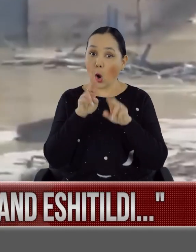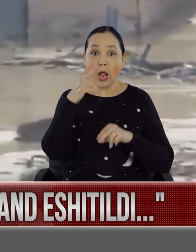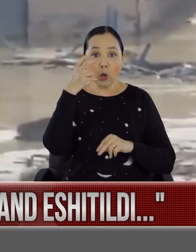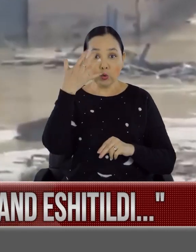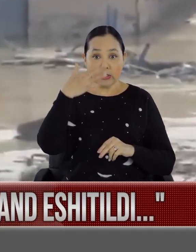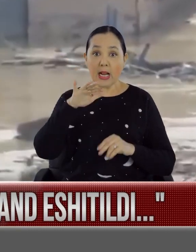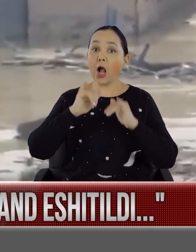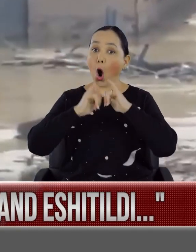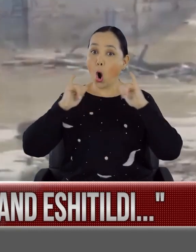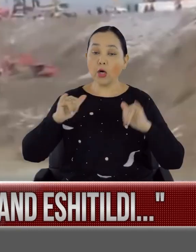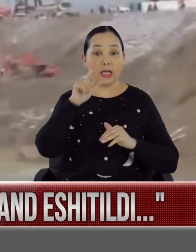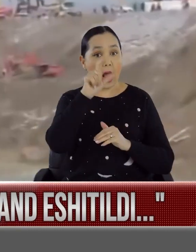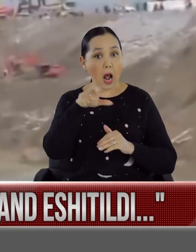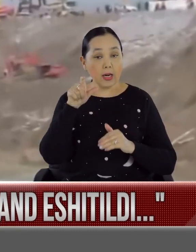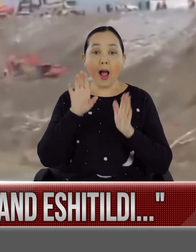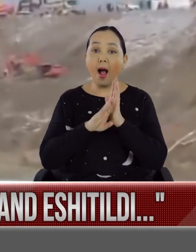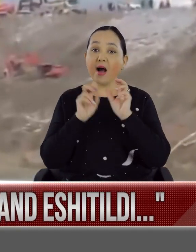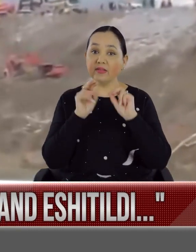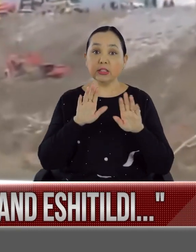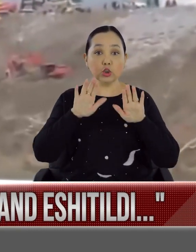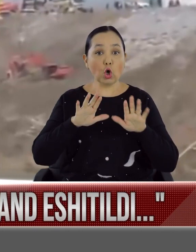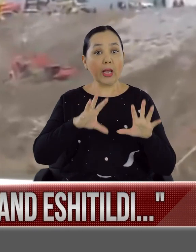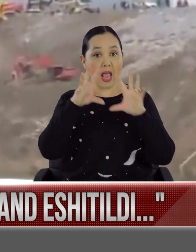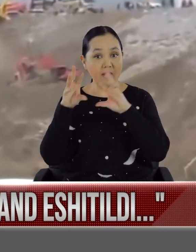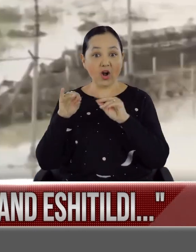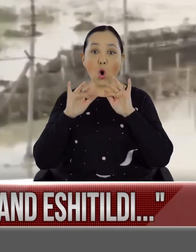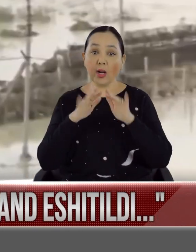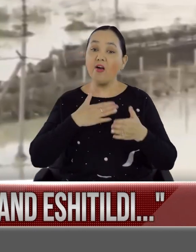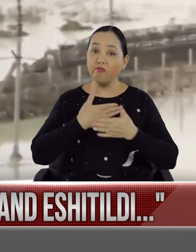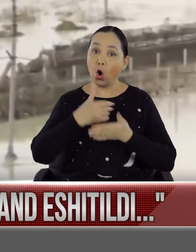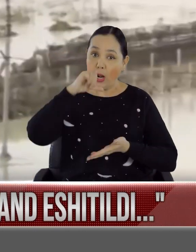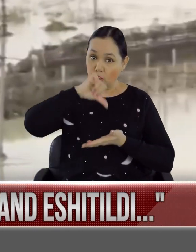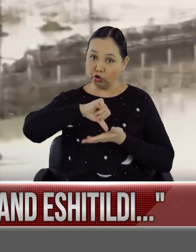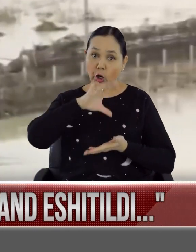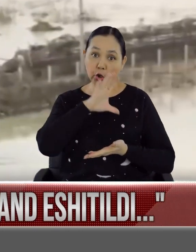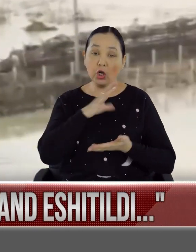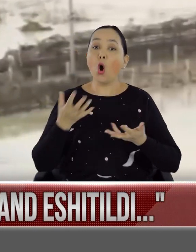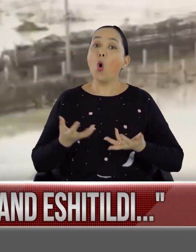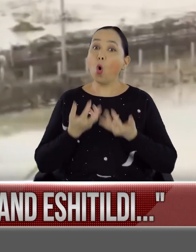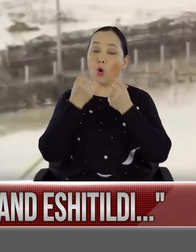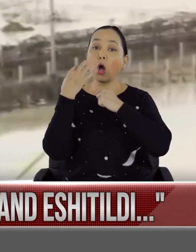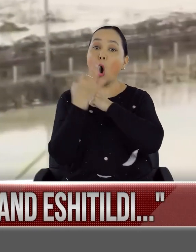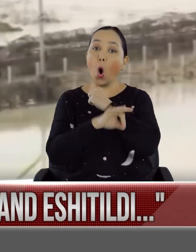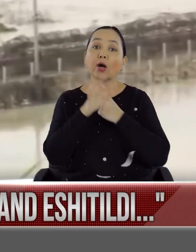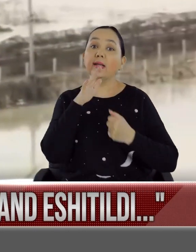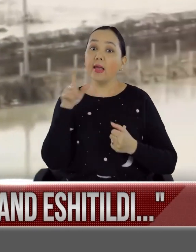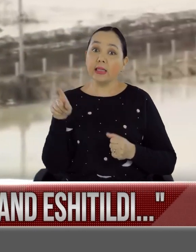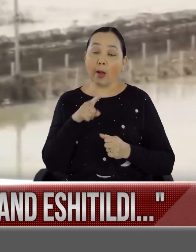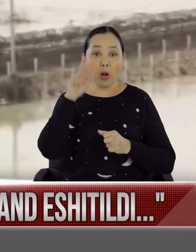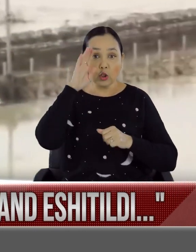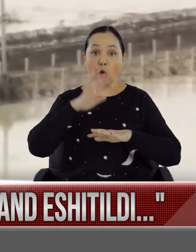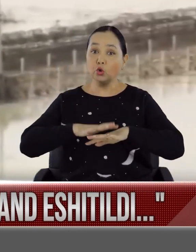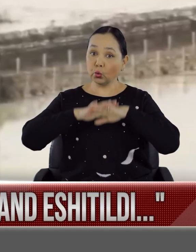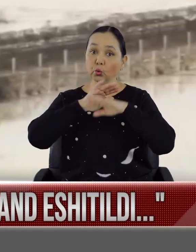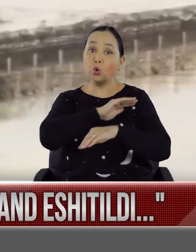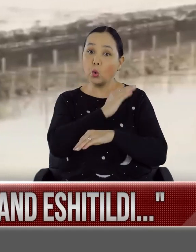350 nafardan ortiq aholini xavfsiz joylarga evakuatsiya qilishda faol ishtirok etishdi. Qutqaruvning oxirgi damlarida toshqin